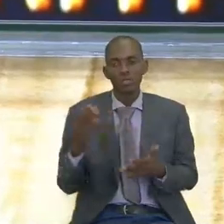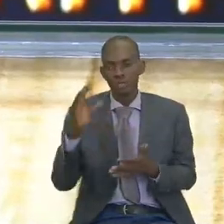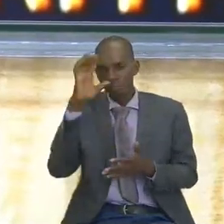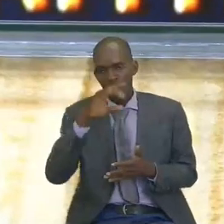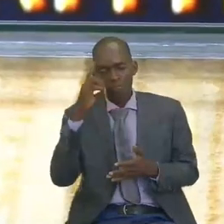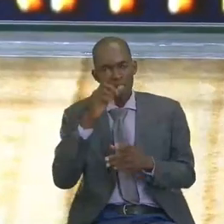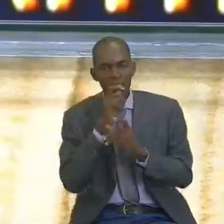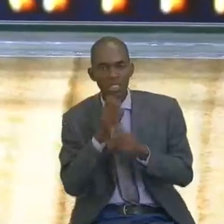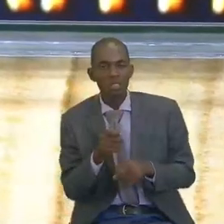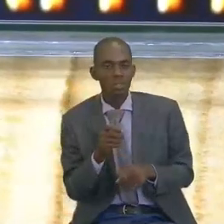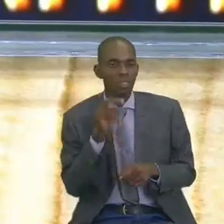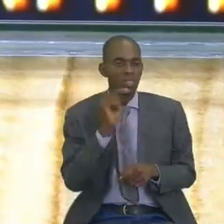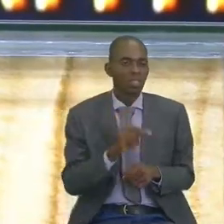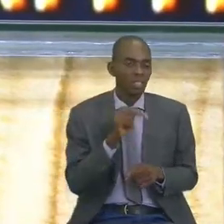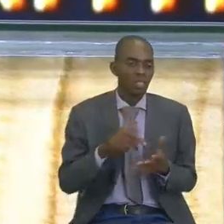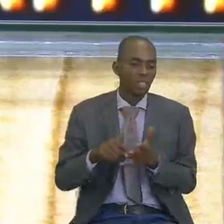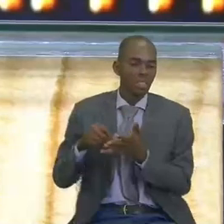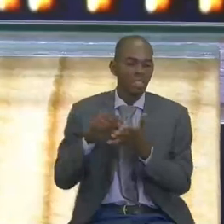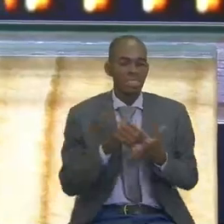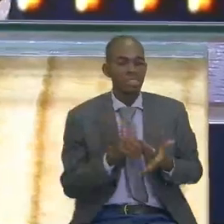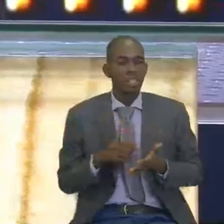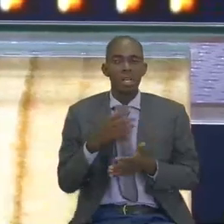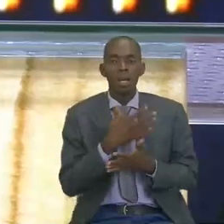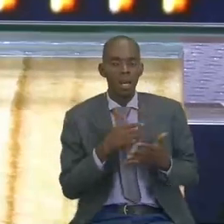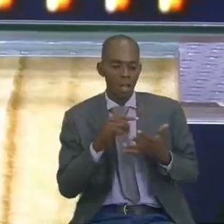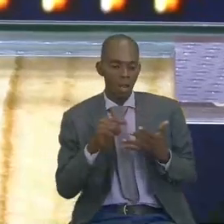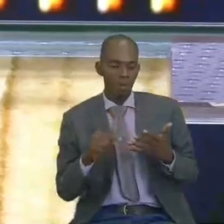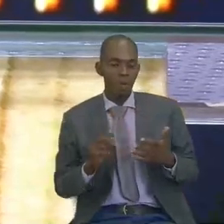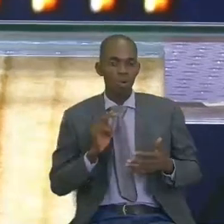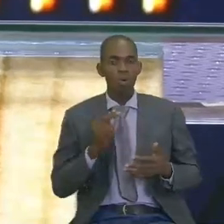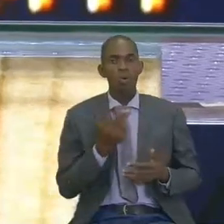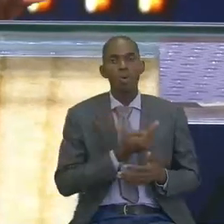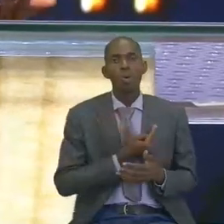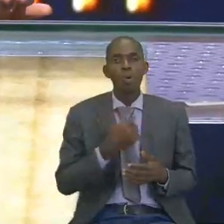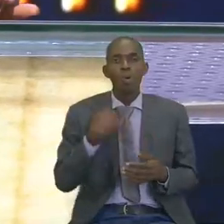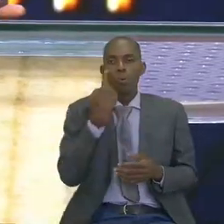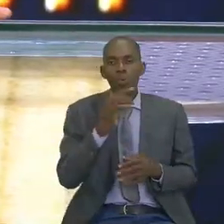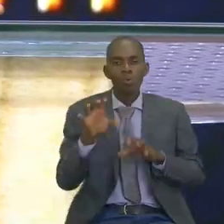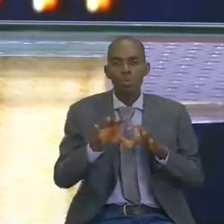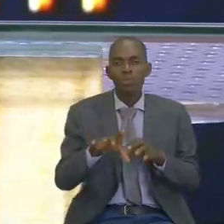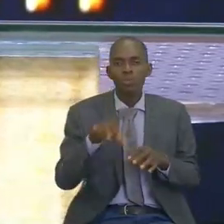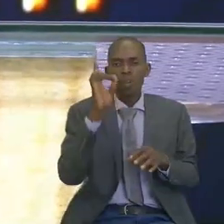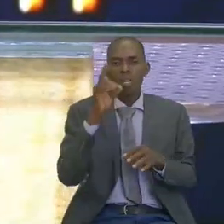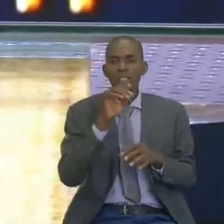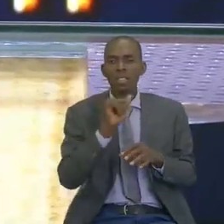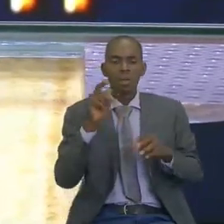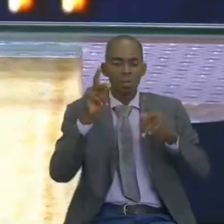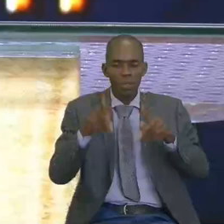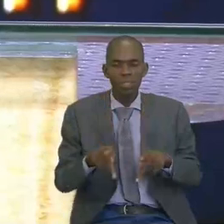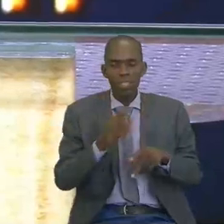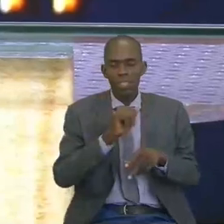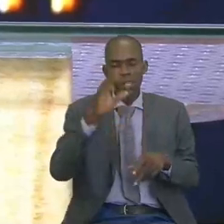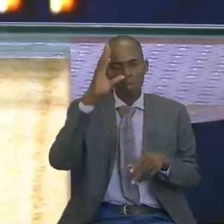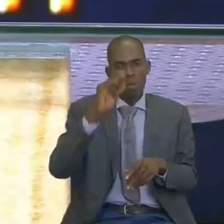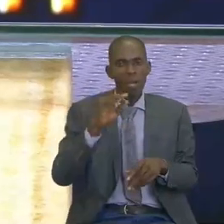ils cherchent ceci et cela. Et parmi nous ici, qui trouvez-vous? Un homme, une femme